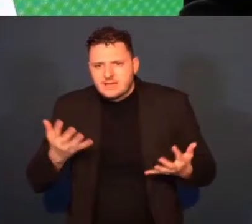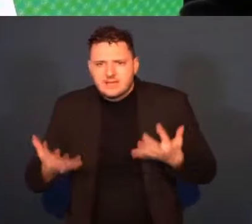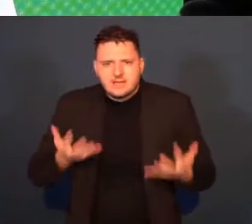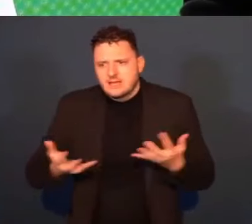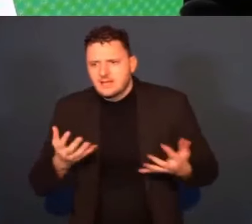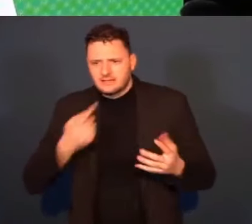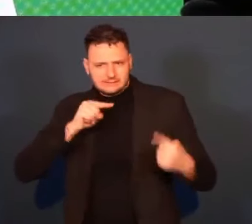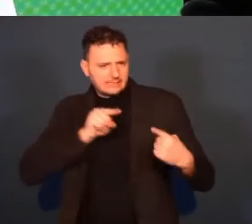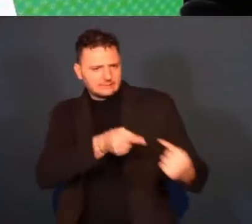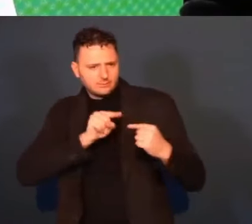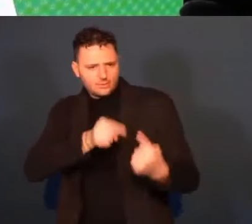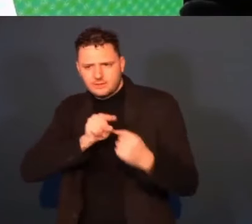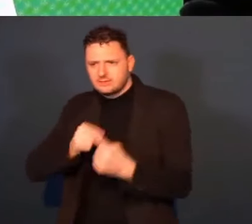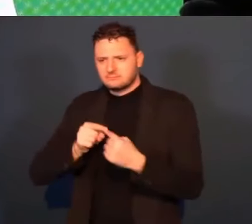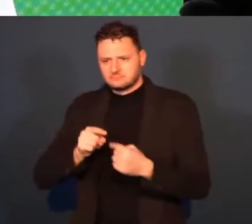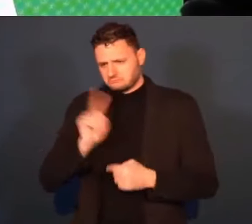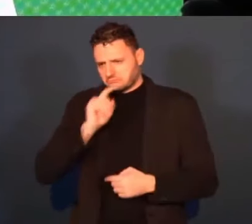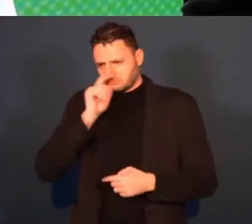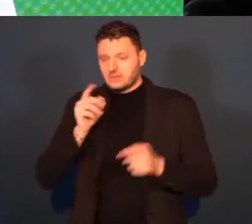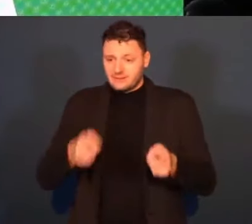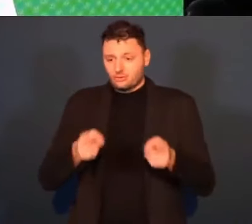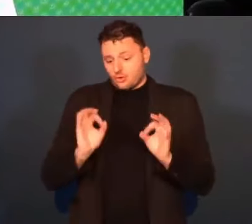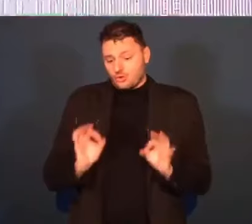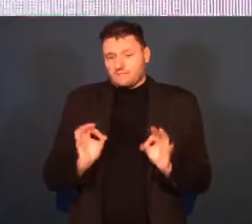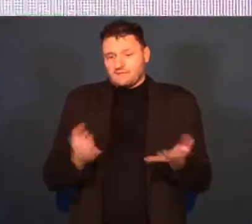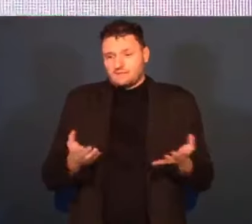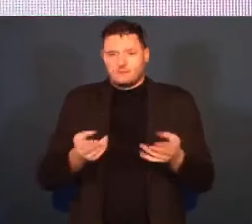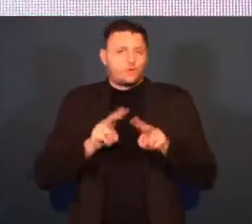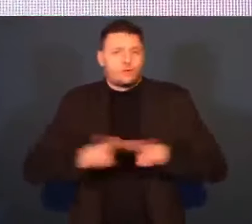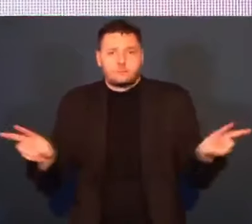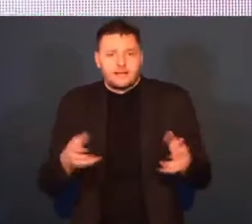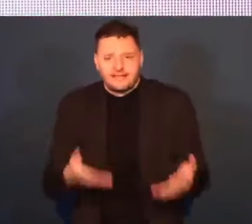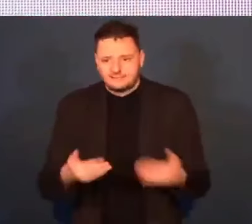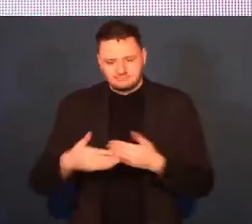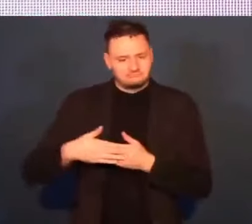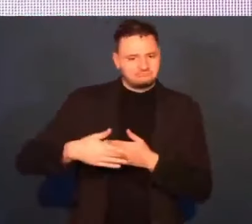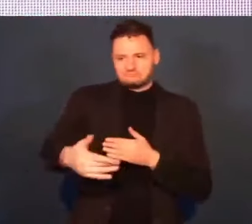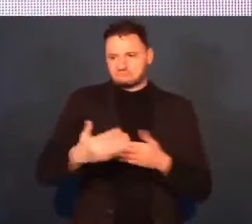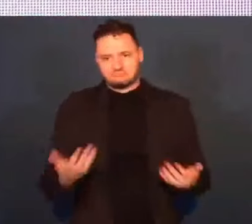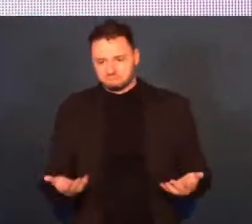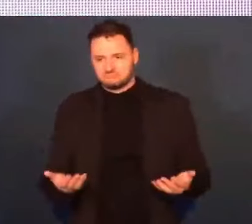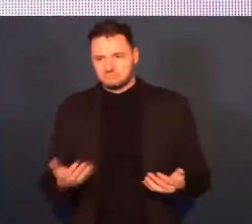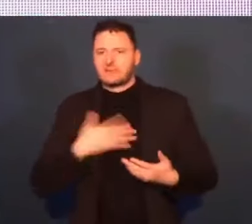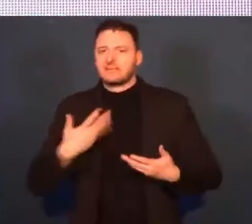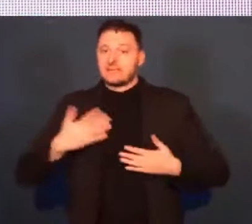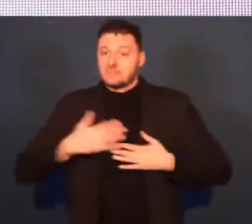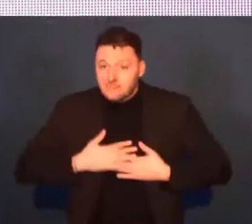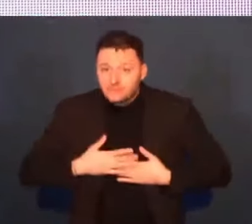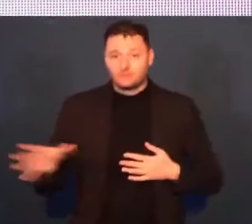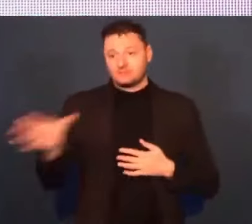нас. Това ни очаква, няма какво да се лъжим. Но искам да ви благодаря за това и да ви кажа, то си